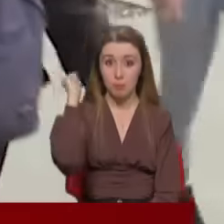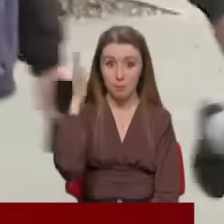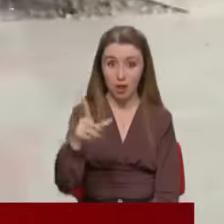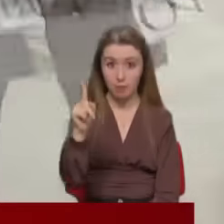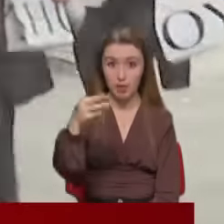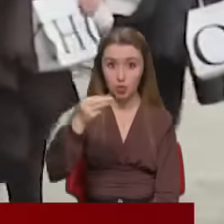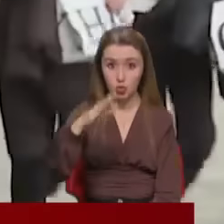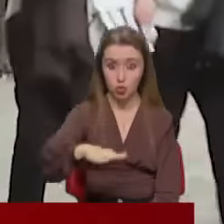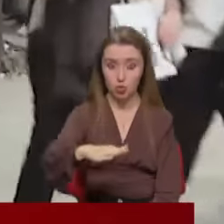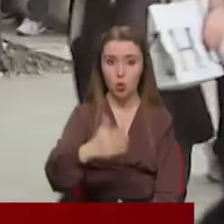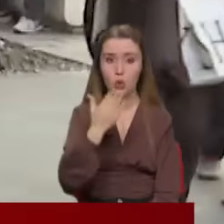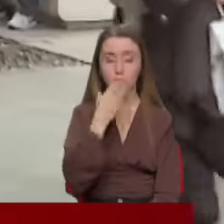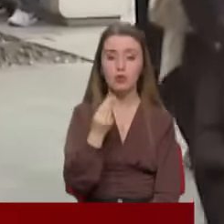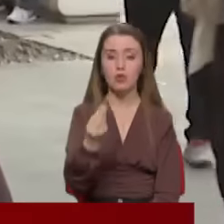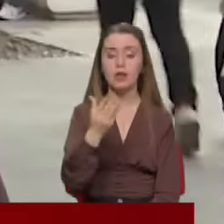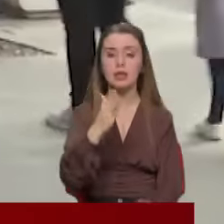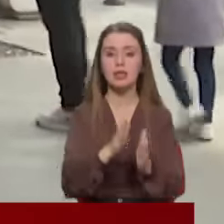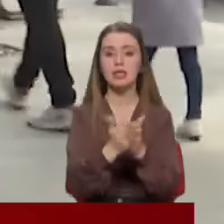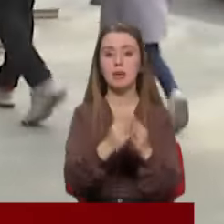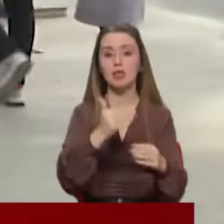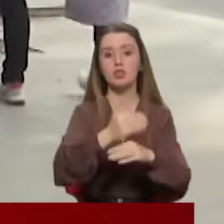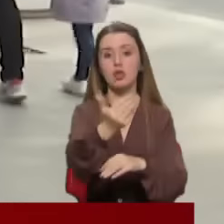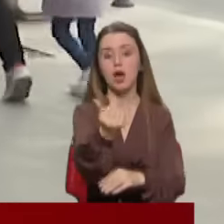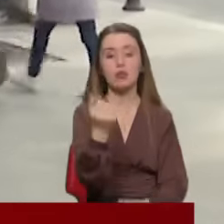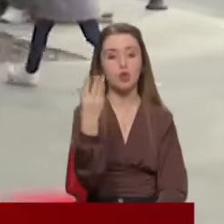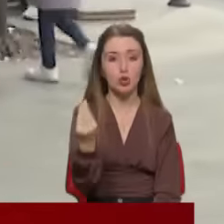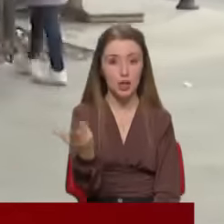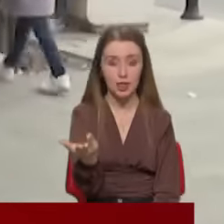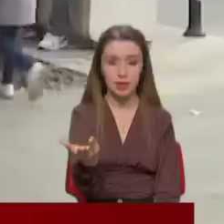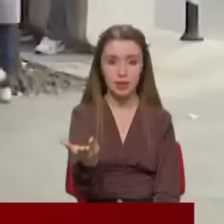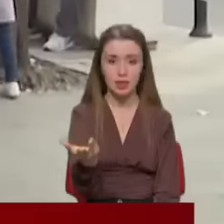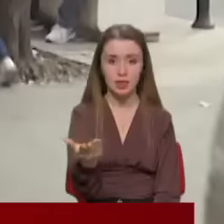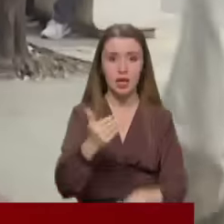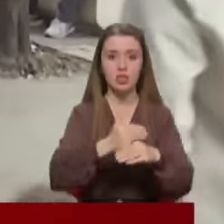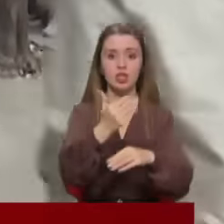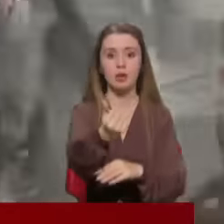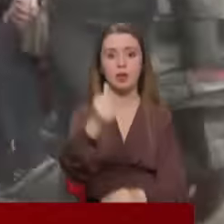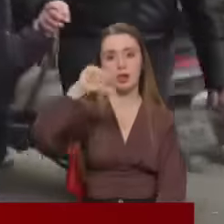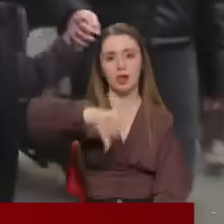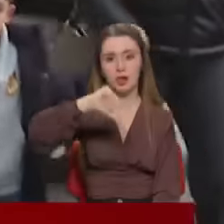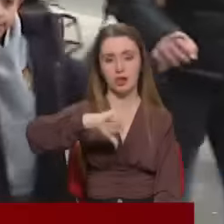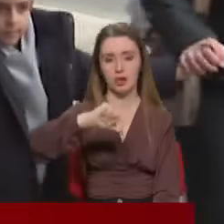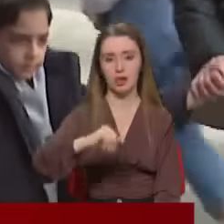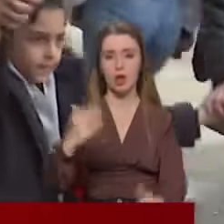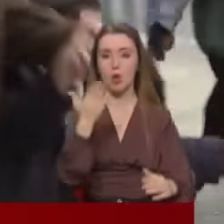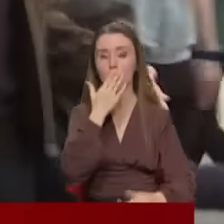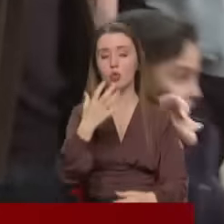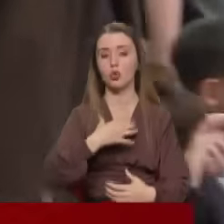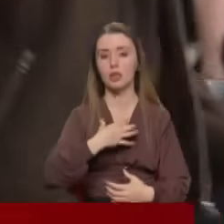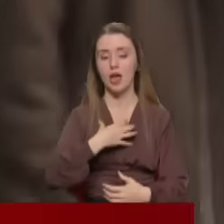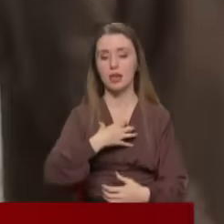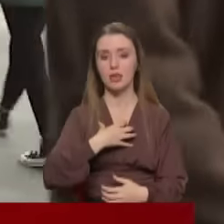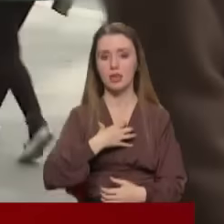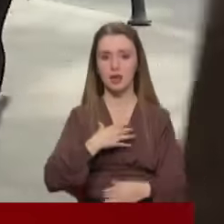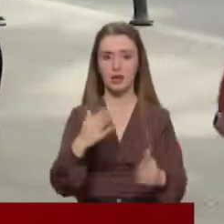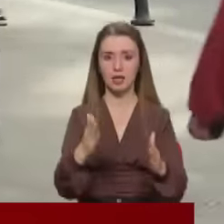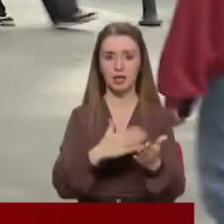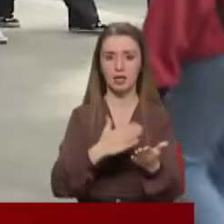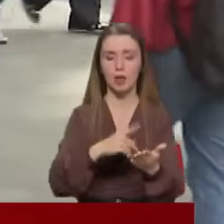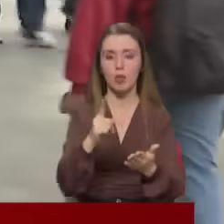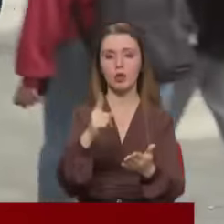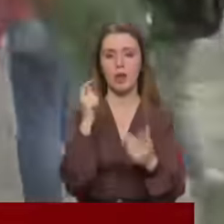çocuğun. Evet. Okulun verdiği o kitapları dışarıdan bir yerden alabiliyor musunuz? Dışarıdan alamıyoruz. Okulun kendi yayın evinin kitapları. O yüzden